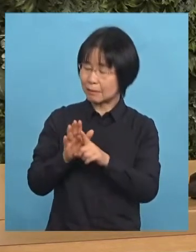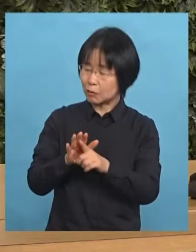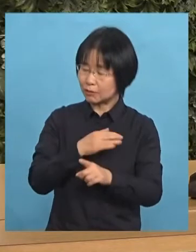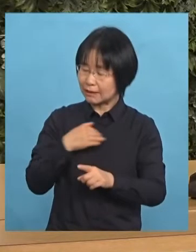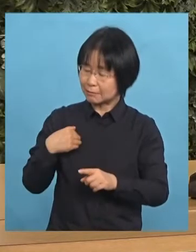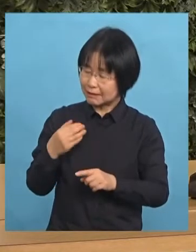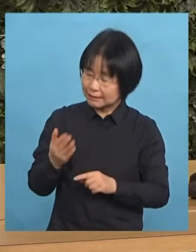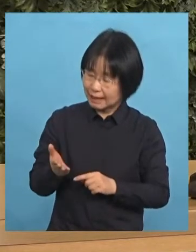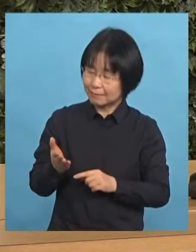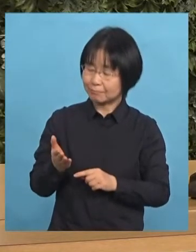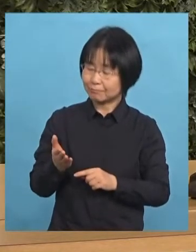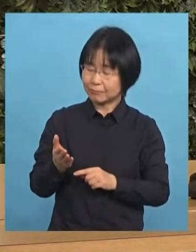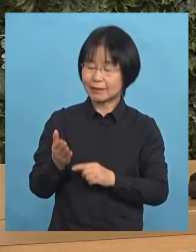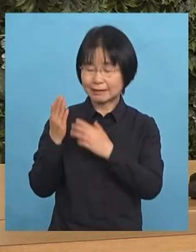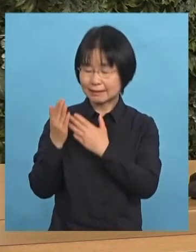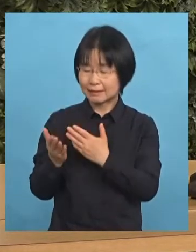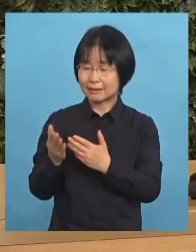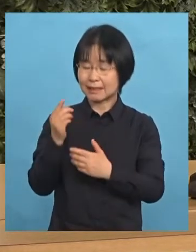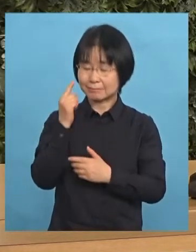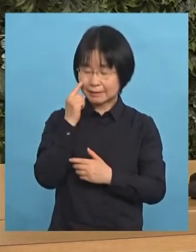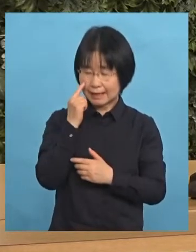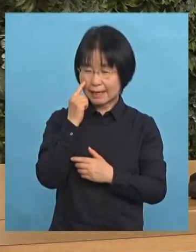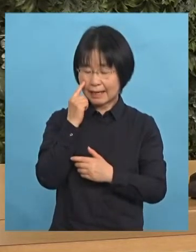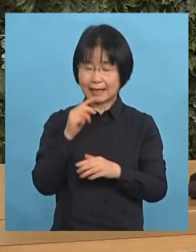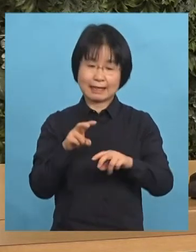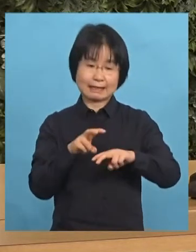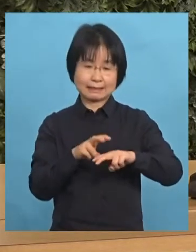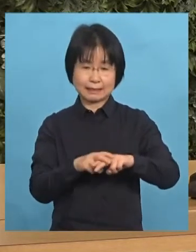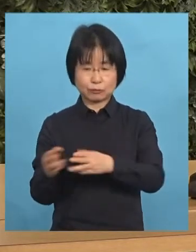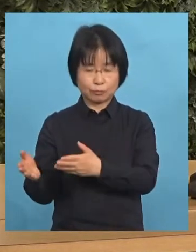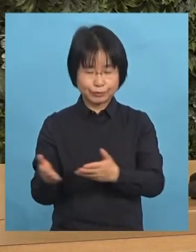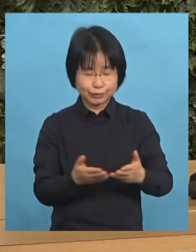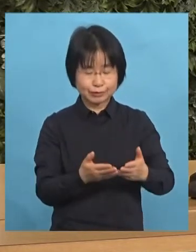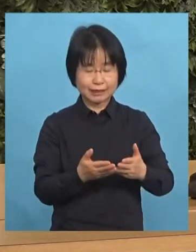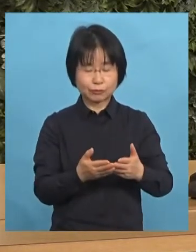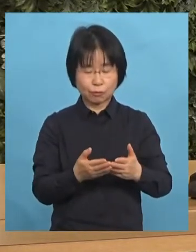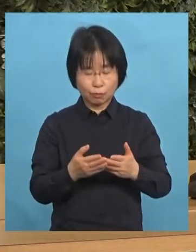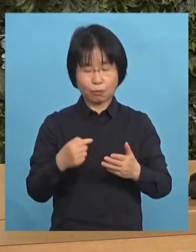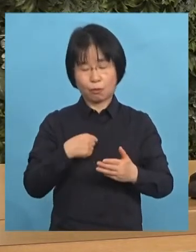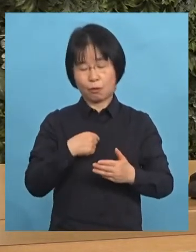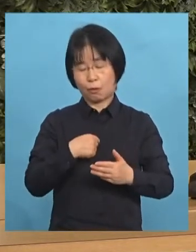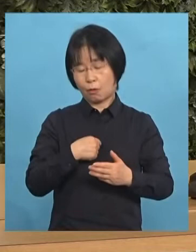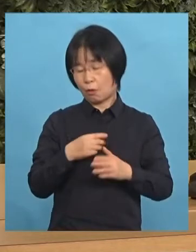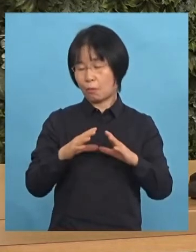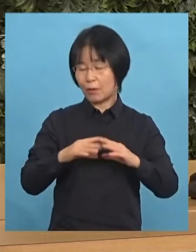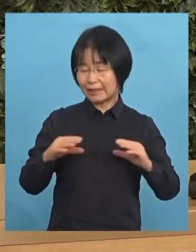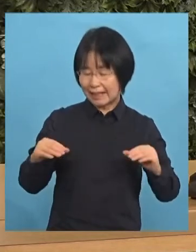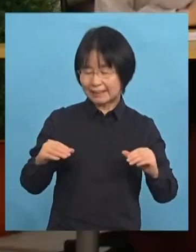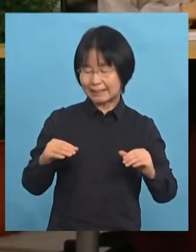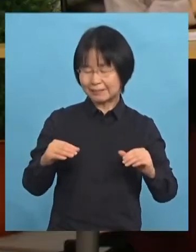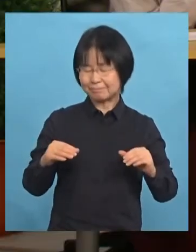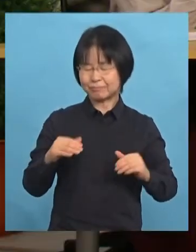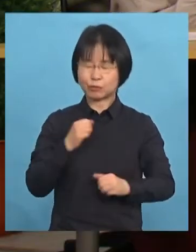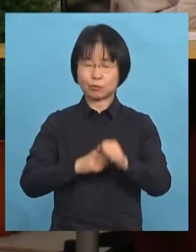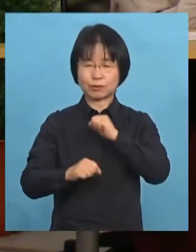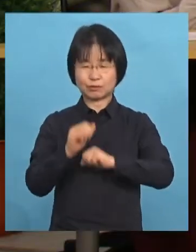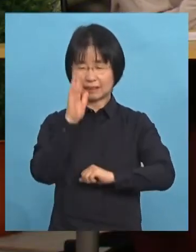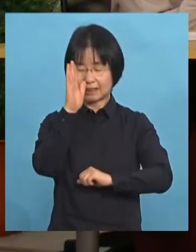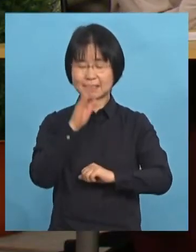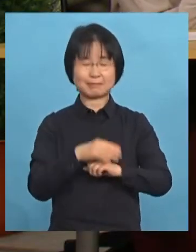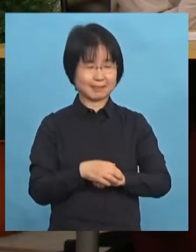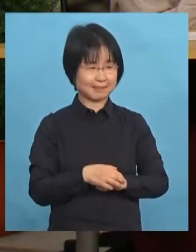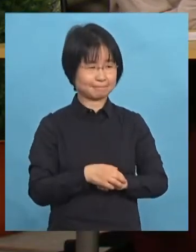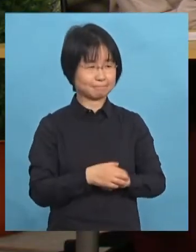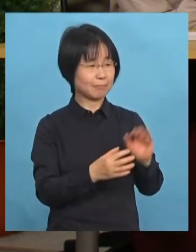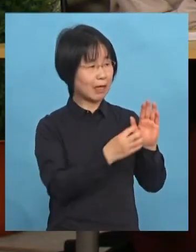ることはないか聞いていただき、席を譲るなど思いやりのある行動をお願いします。 はい、そのヘルプマークを